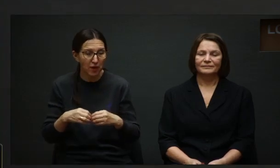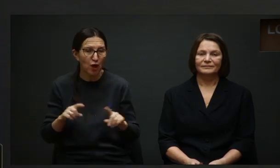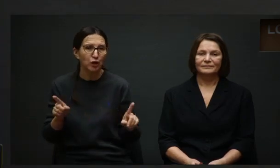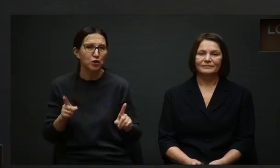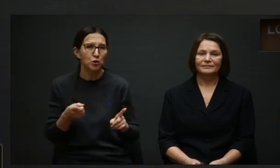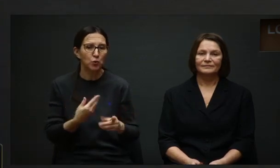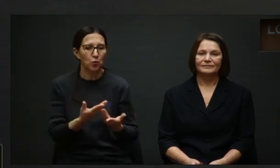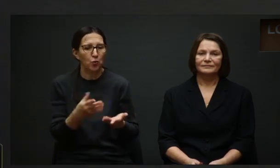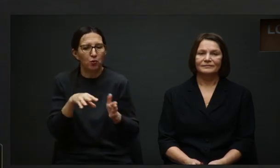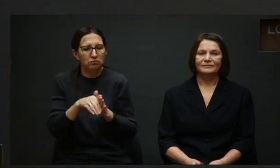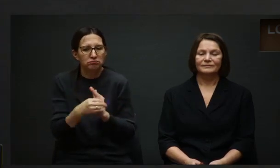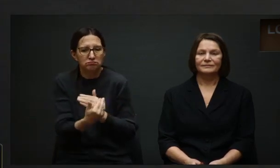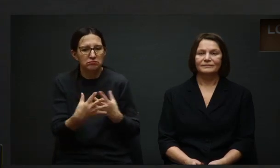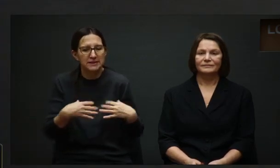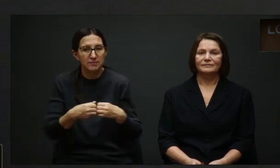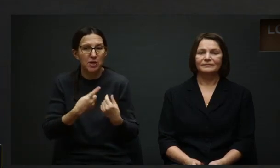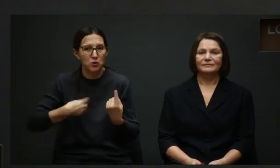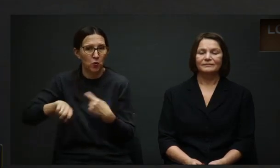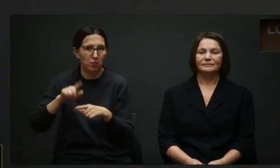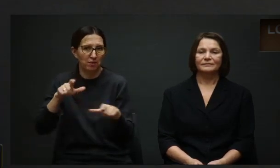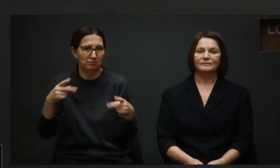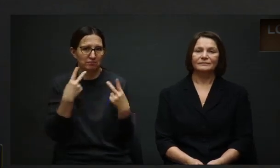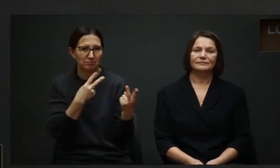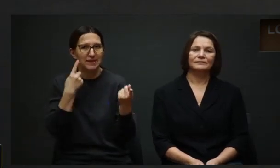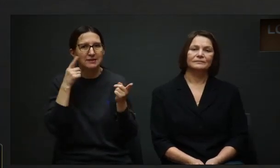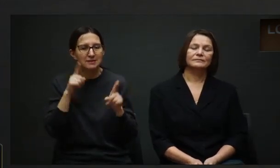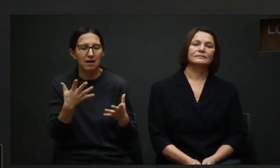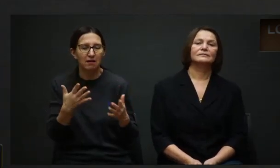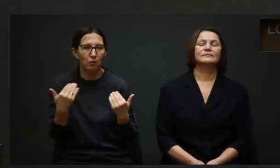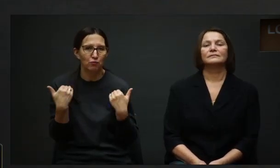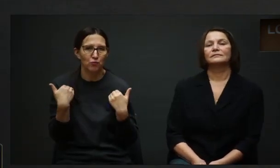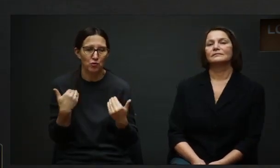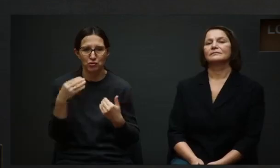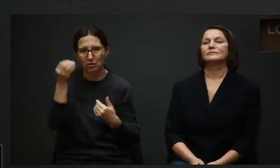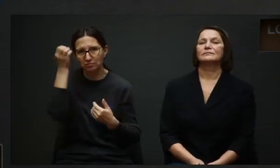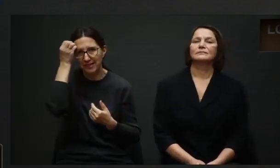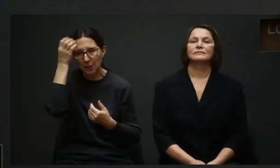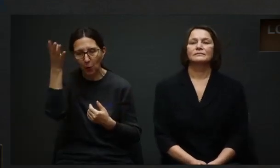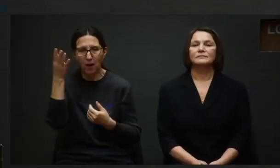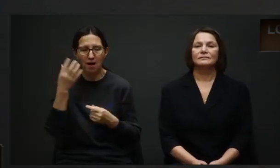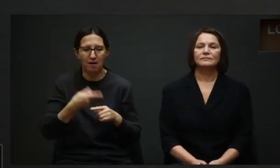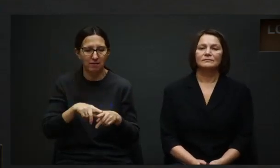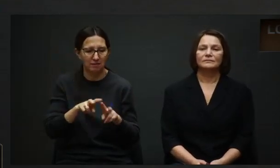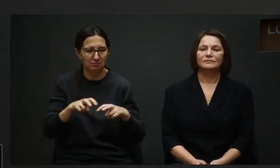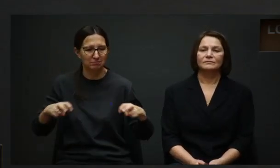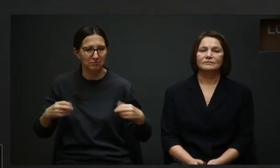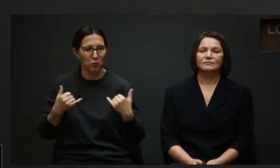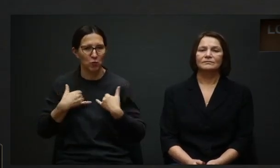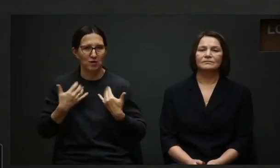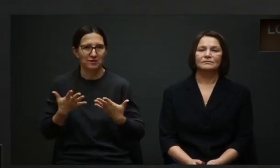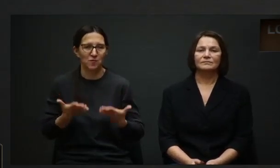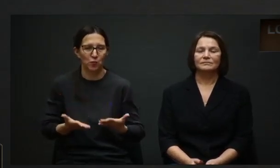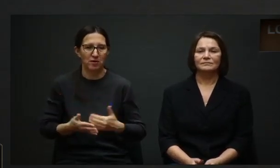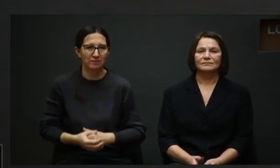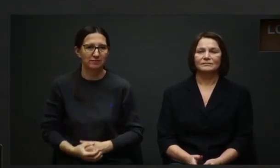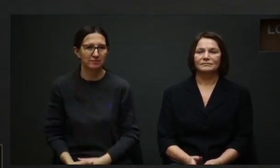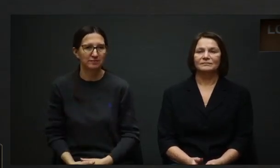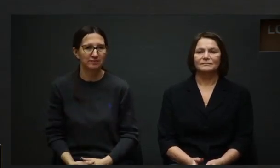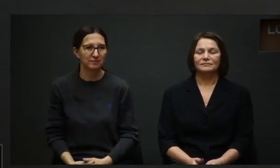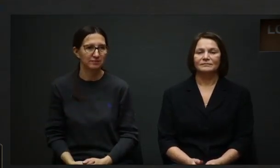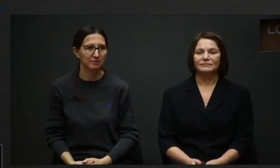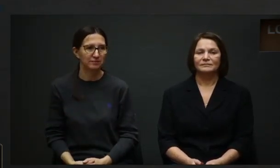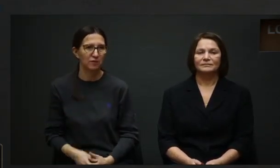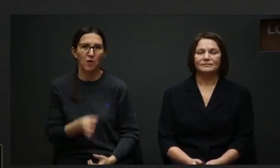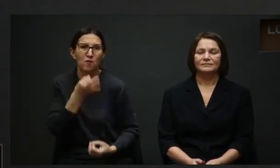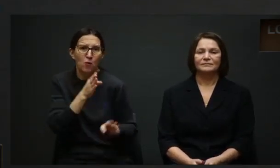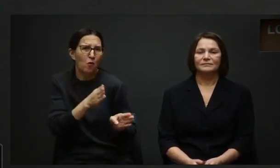она собой представляет, чтобы наши зрители знали, какой мощный интеллектуальный десант у нас сегодня собрался. В